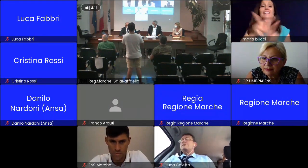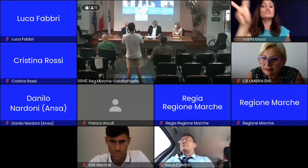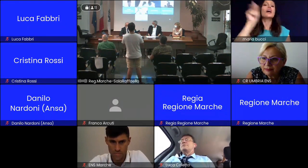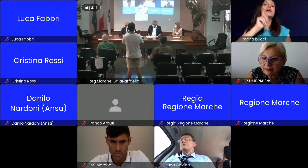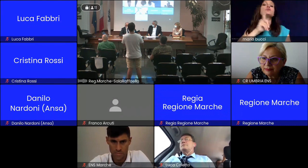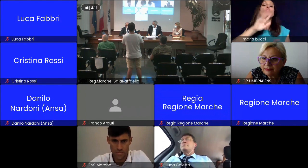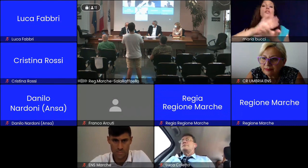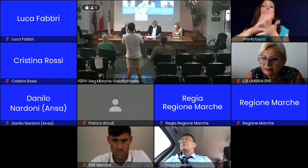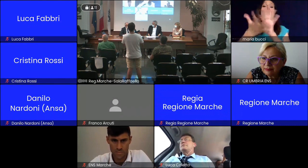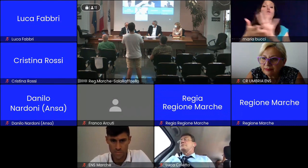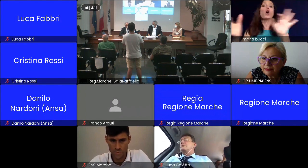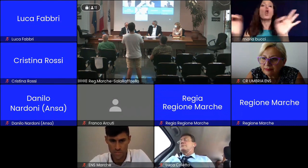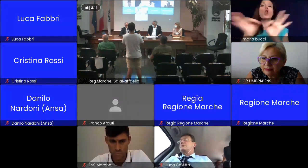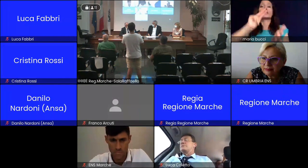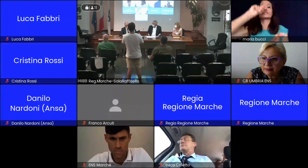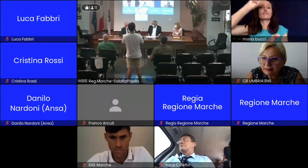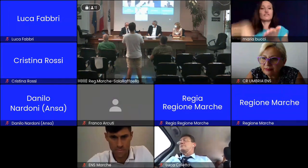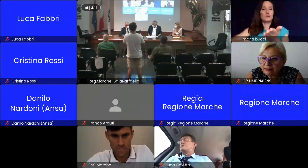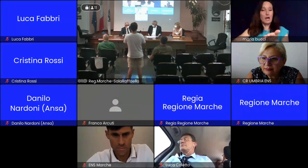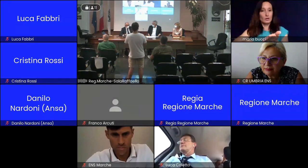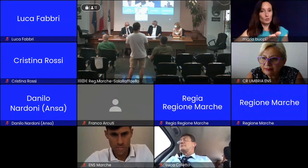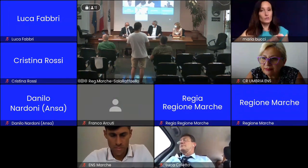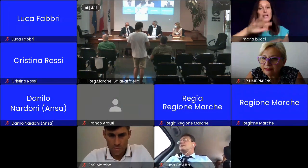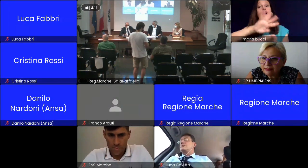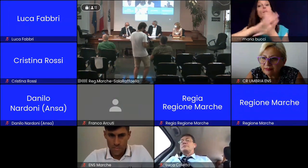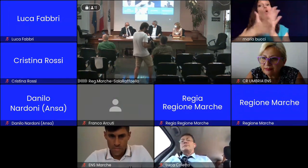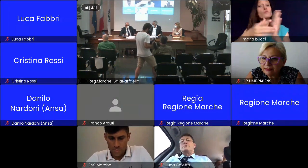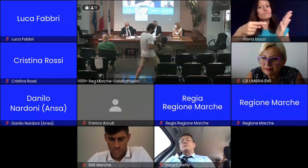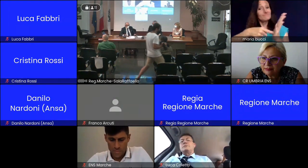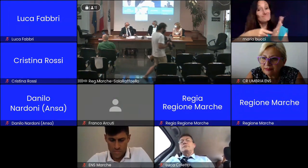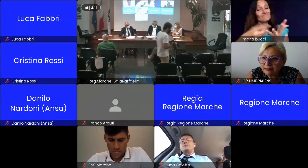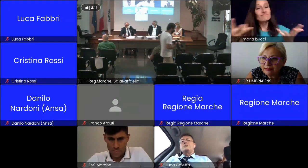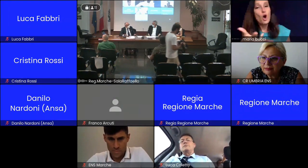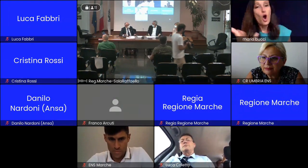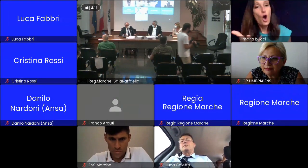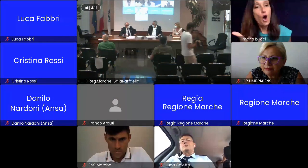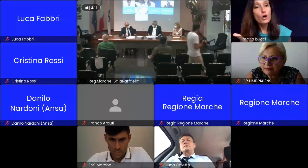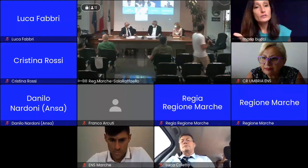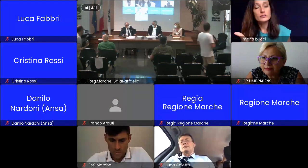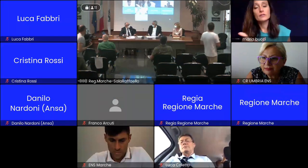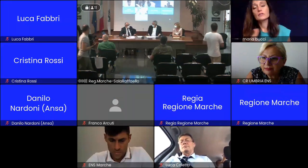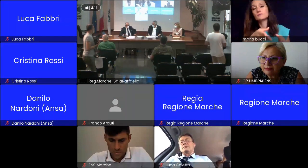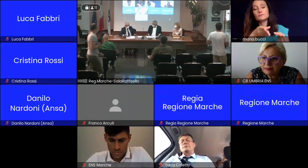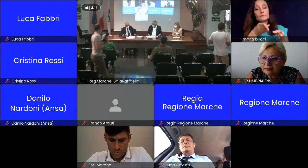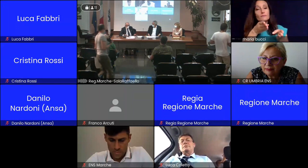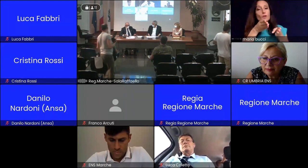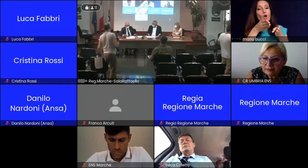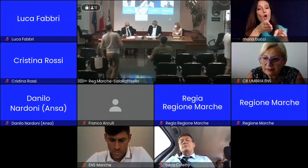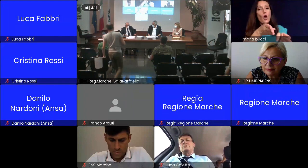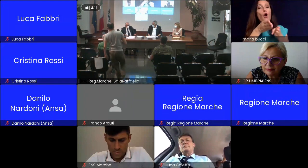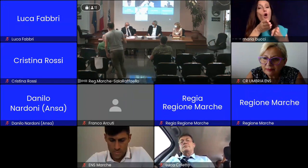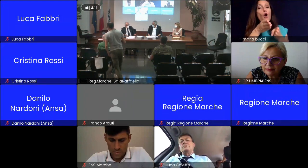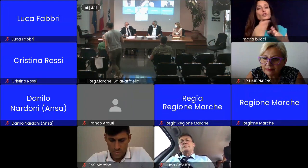finanziato un corso di formazione per interpreti professionisti sulle nuove tecnologie.